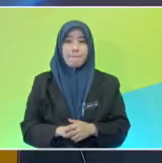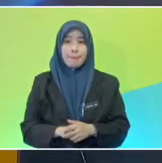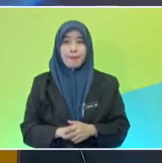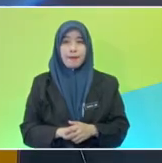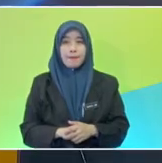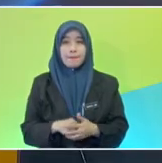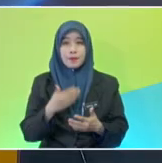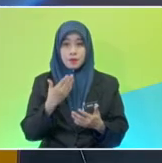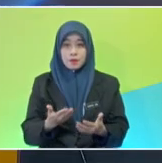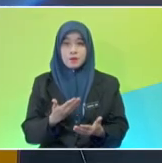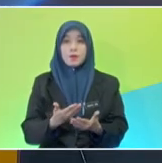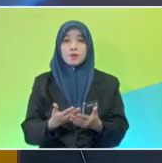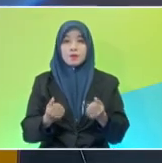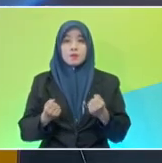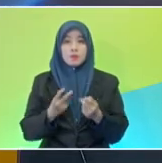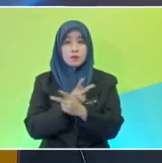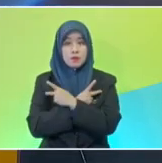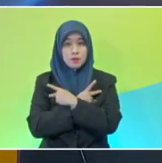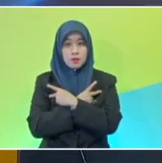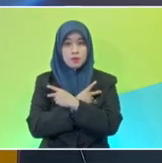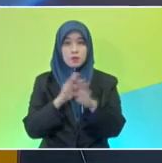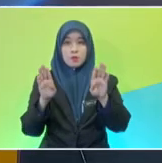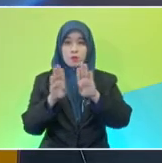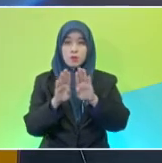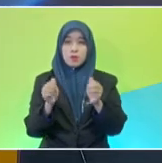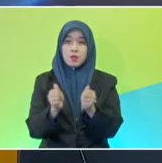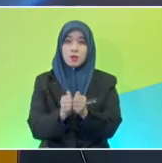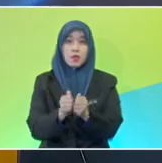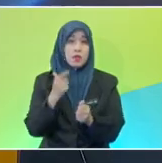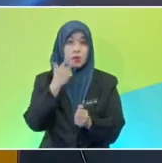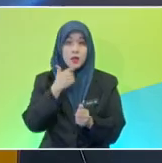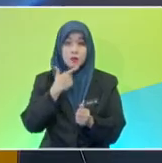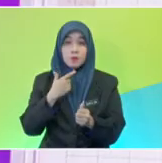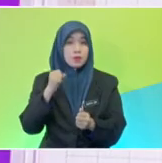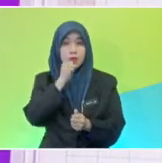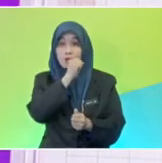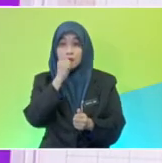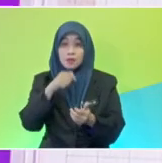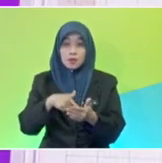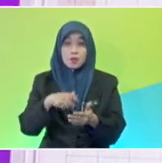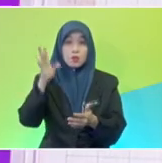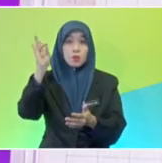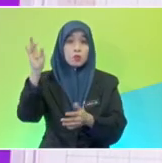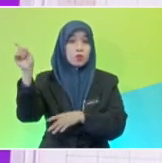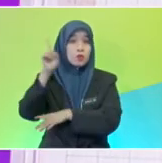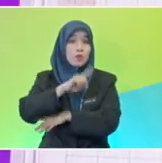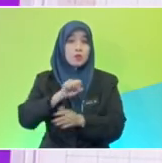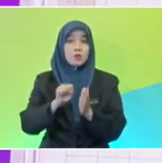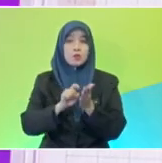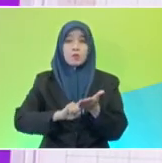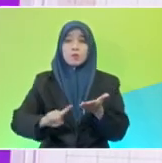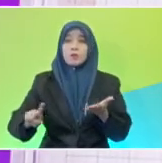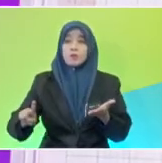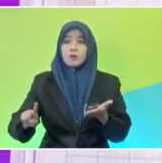Baik, sekali lagi terima kasih kepada Cikgu Effendi dan kita tutup dengan lagu yang kita akan nyanyi lagi sekali. Tujuh hari seminggu. Kita jumpa lagi. Saya Akmal